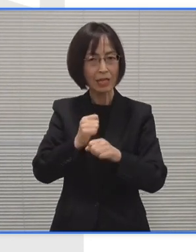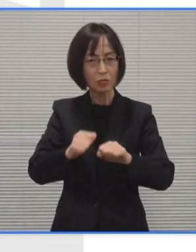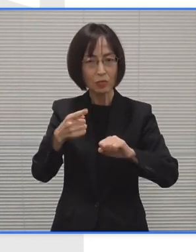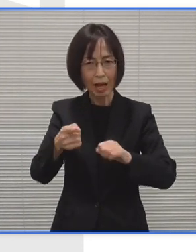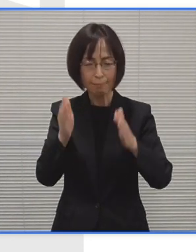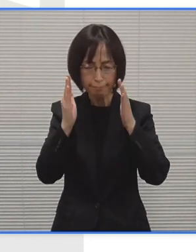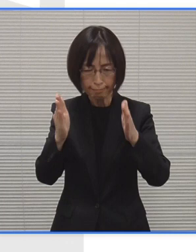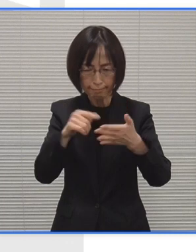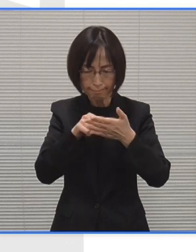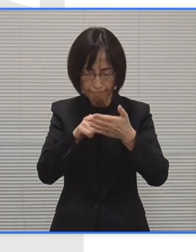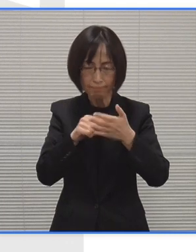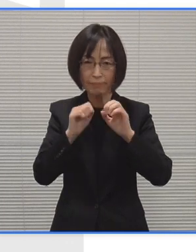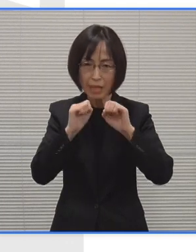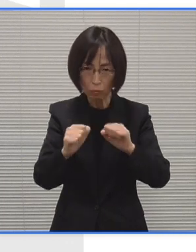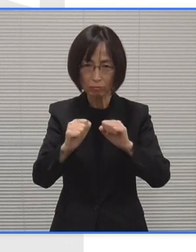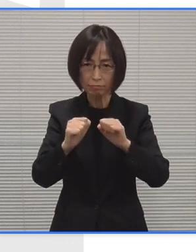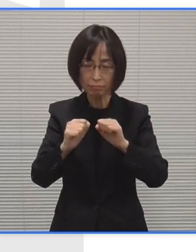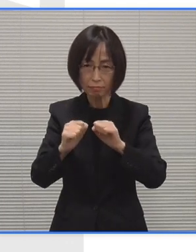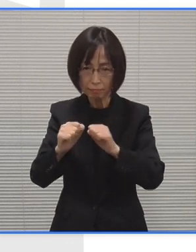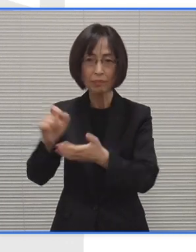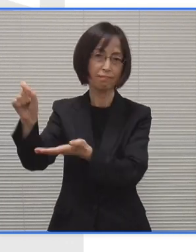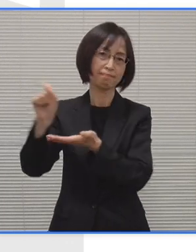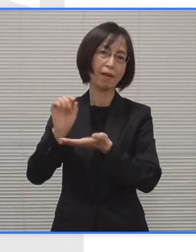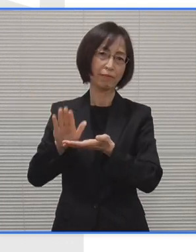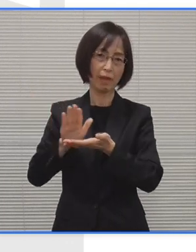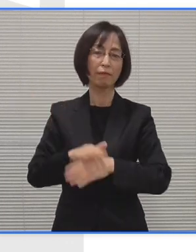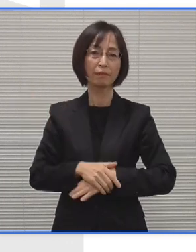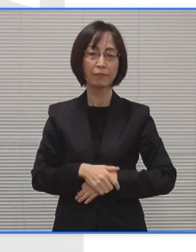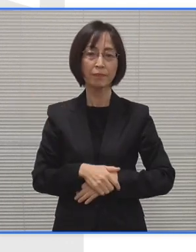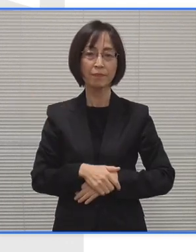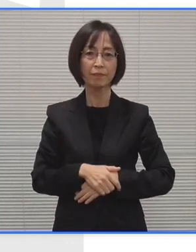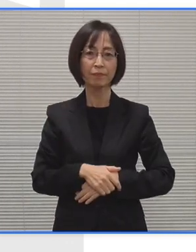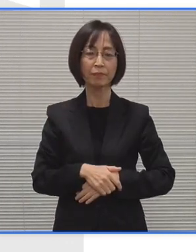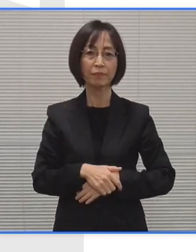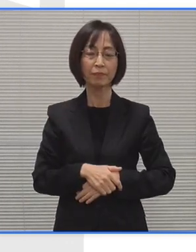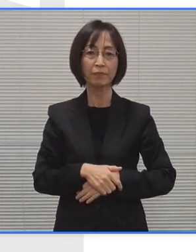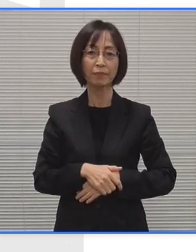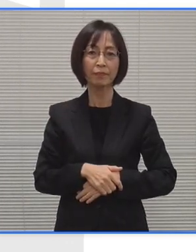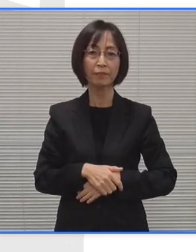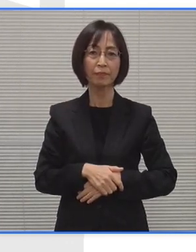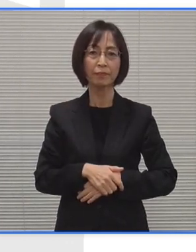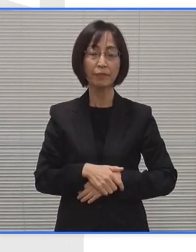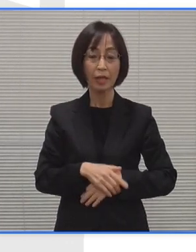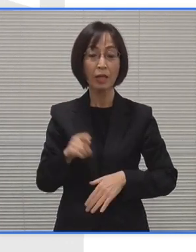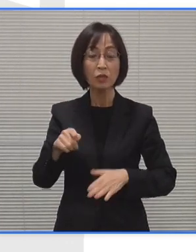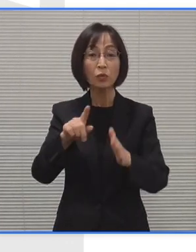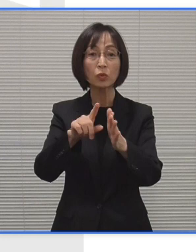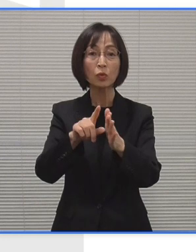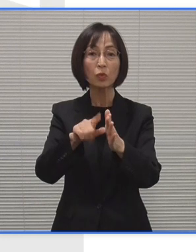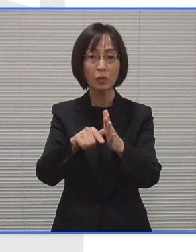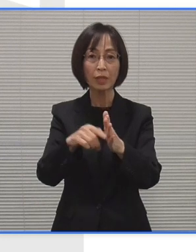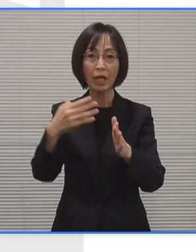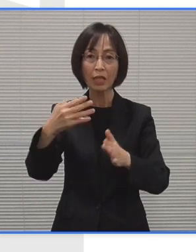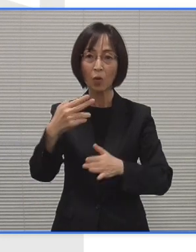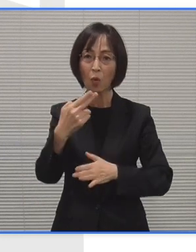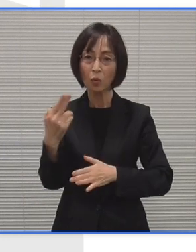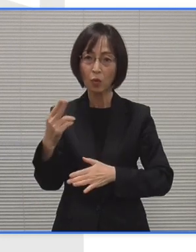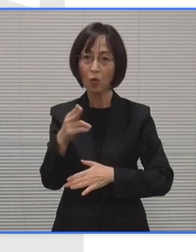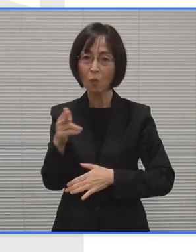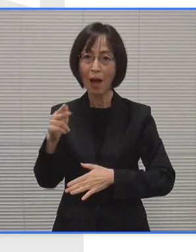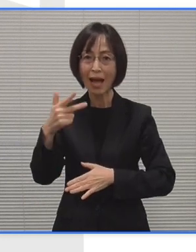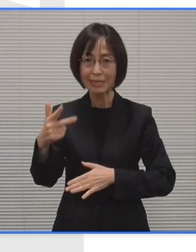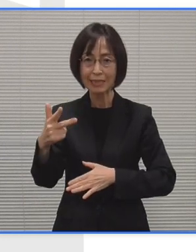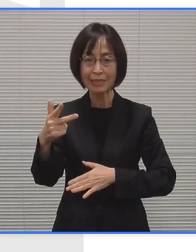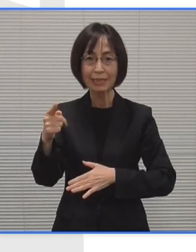ますともおっしゃっていただきました。でその時ヨドバシホールディング